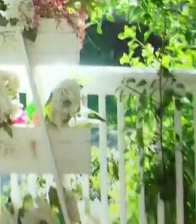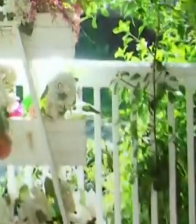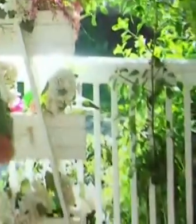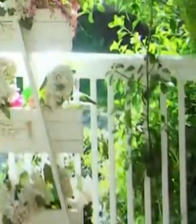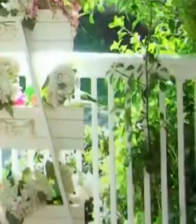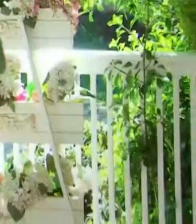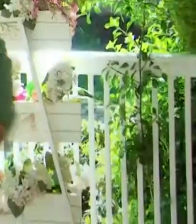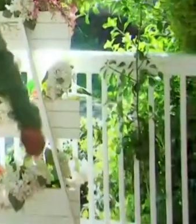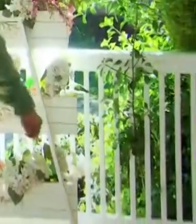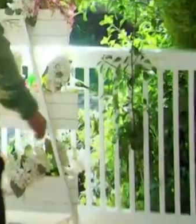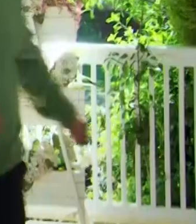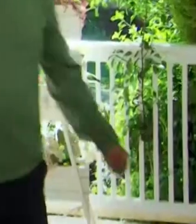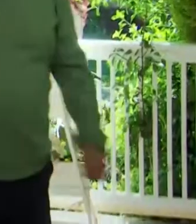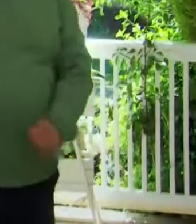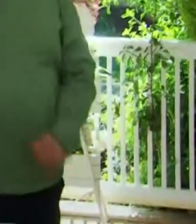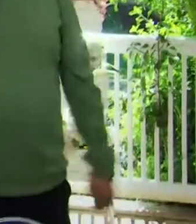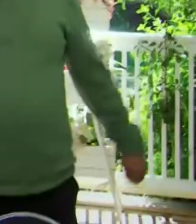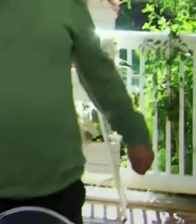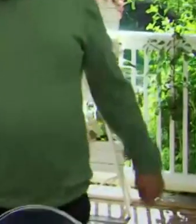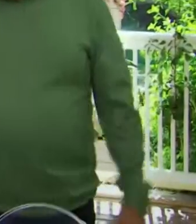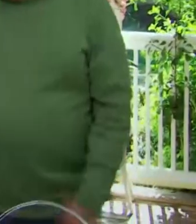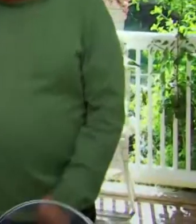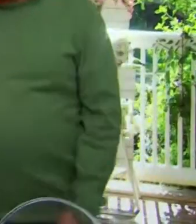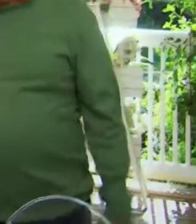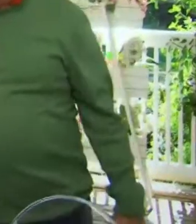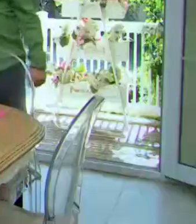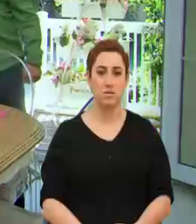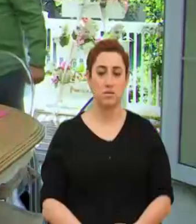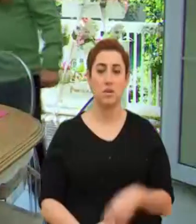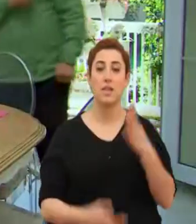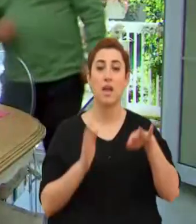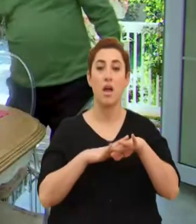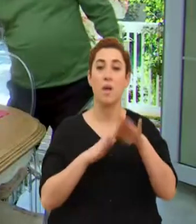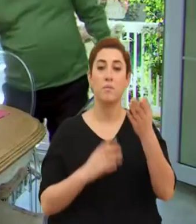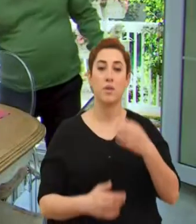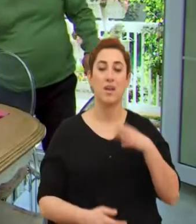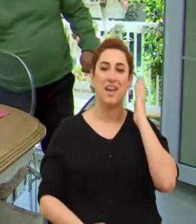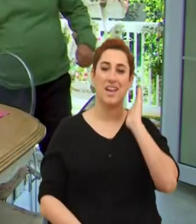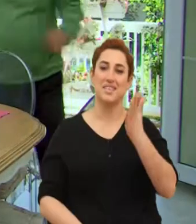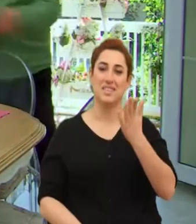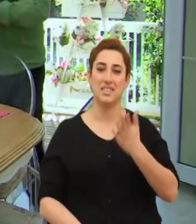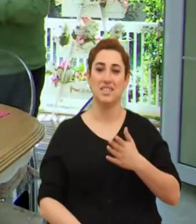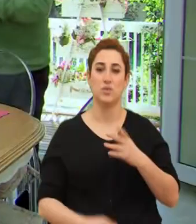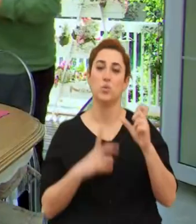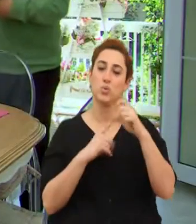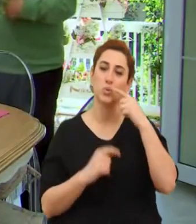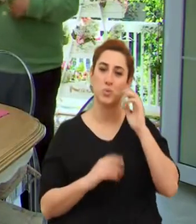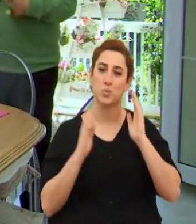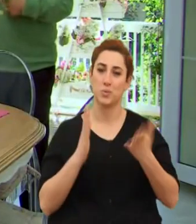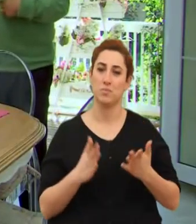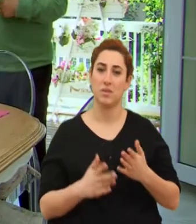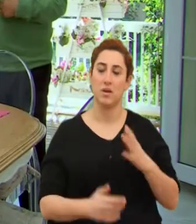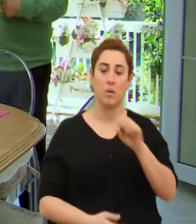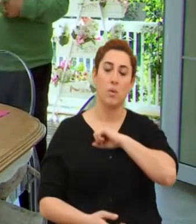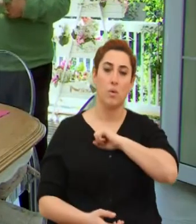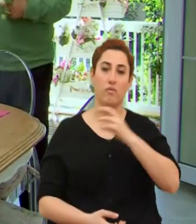doğruyor. Yanında çok daha minyon kalan Şükrü sinsice yaklaşıp sokuldu. Ay, Şükrü be.